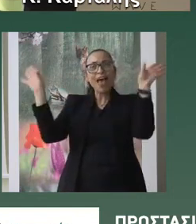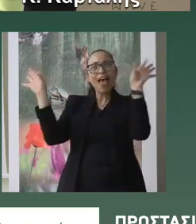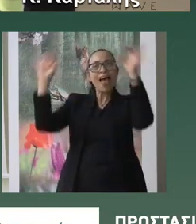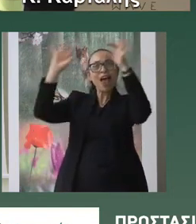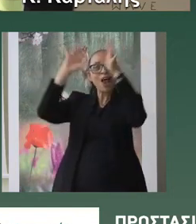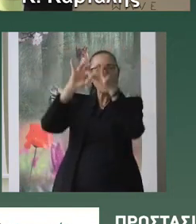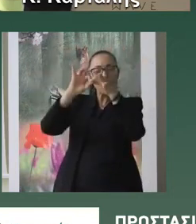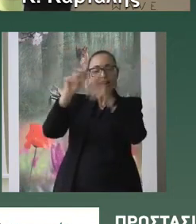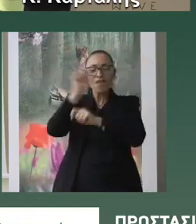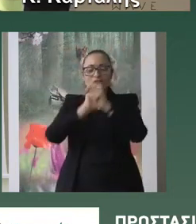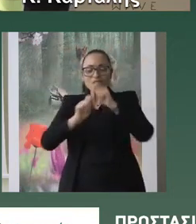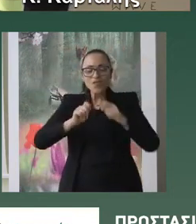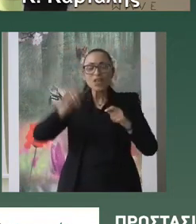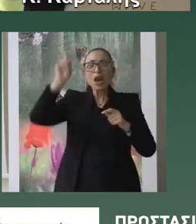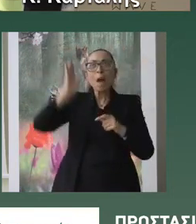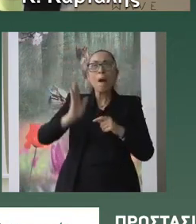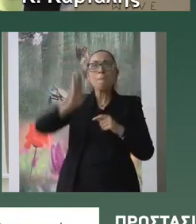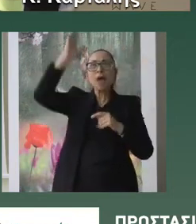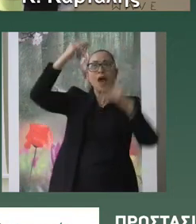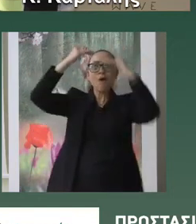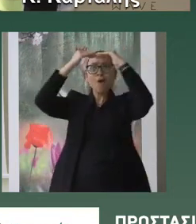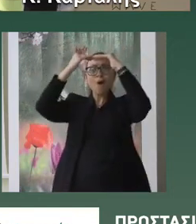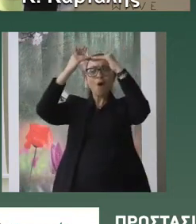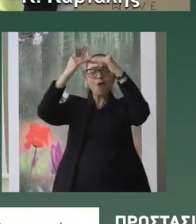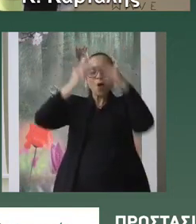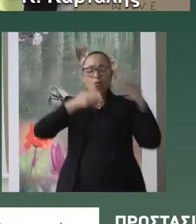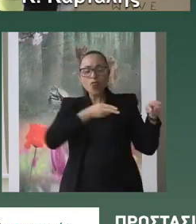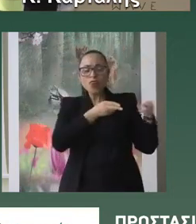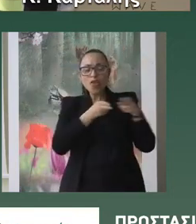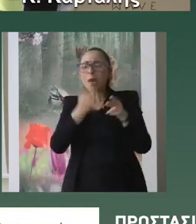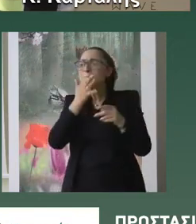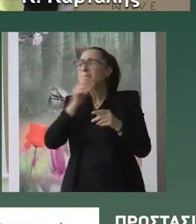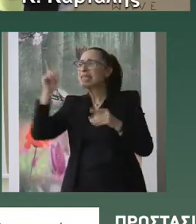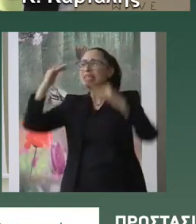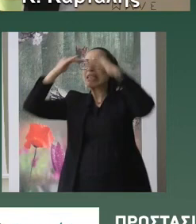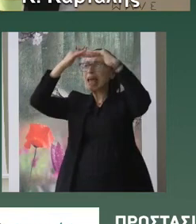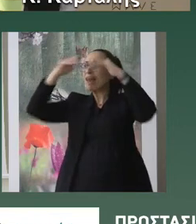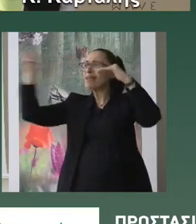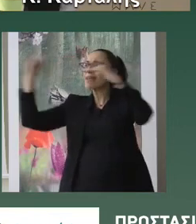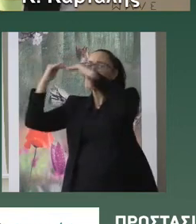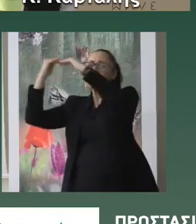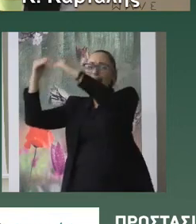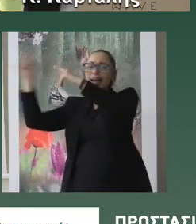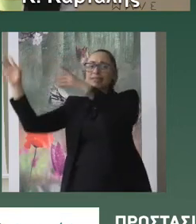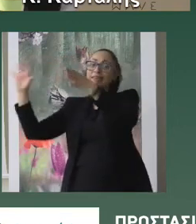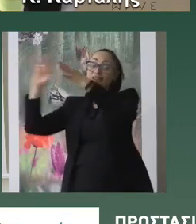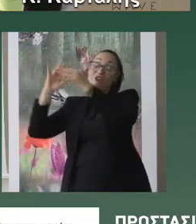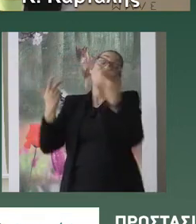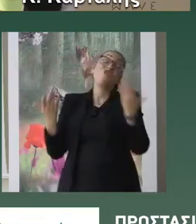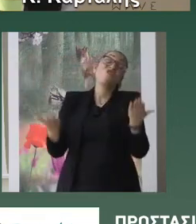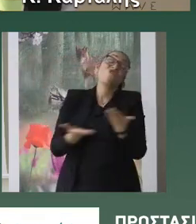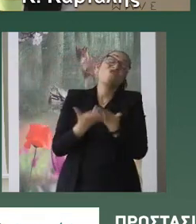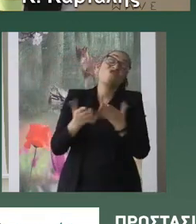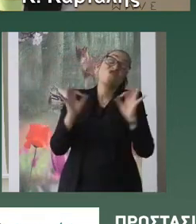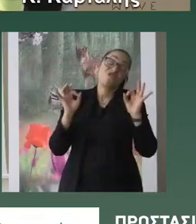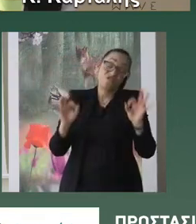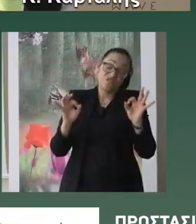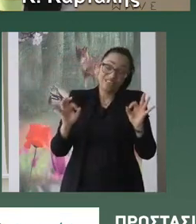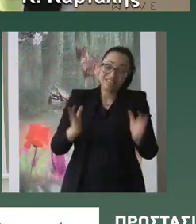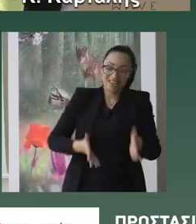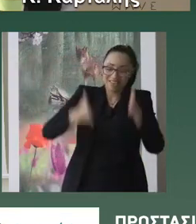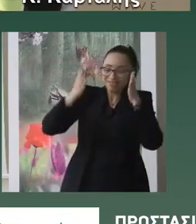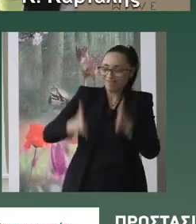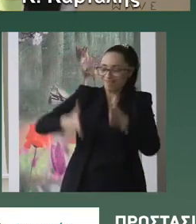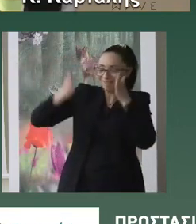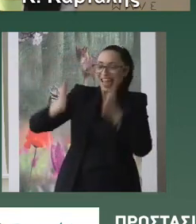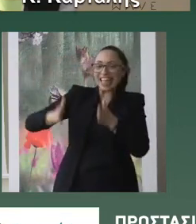διαδρόμους στις κορυφές των κτηρίων, σαν να επικοινωνούν τα ράτσες μεταξύ τους. Βεβαίως βοηθάει η πολεοδομία της πόλης, που έχει κτίρια που είναι